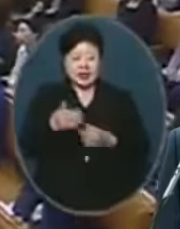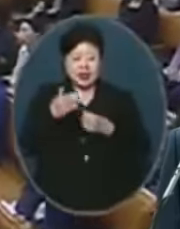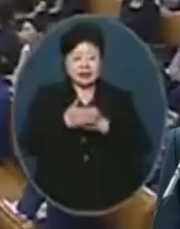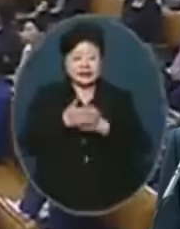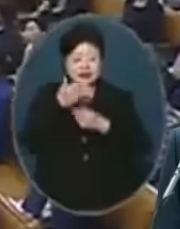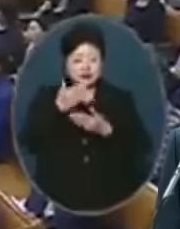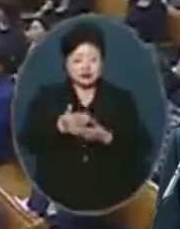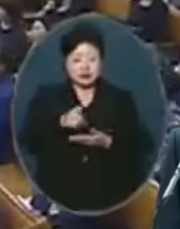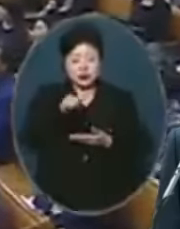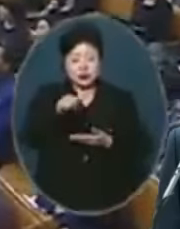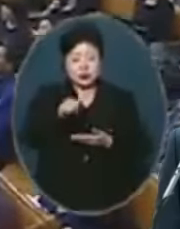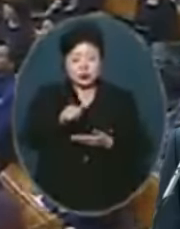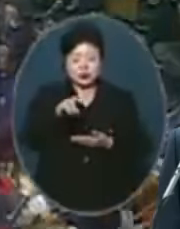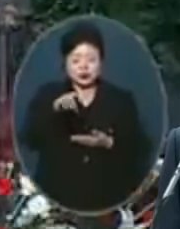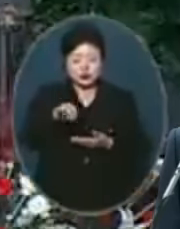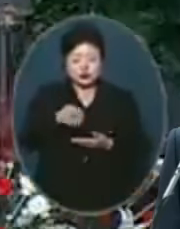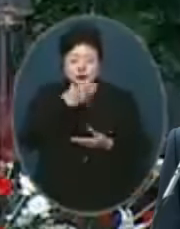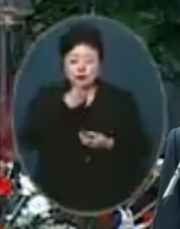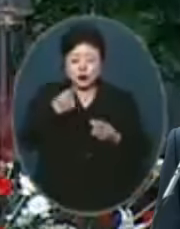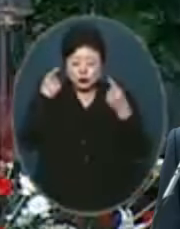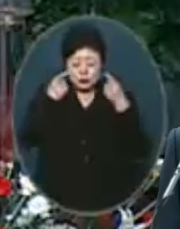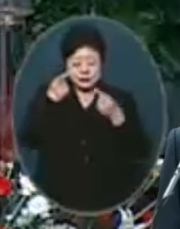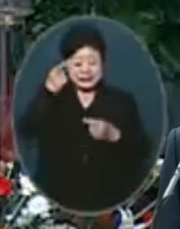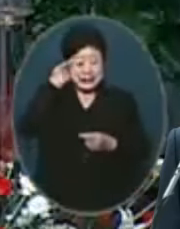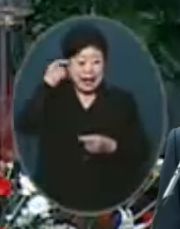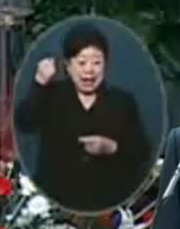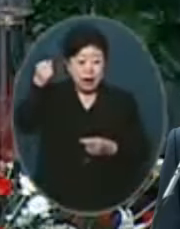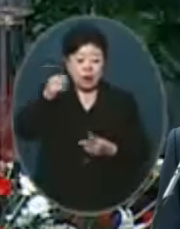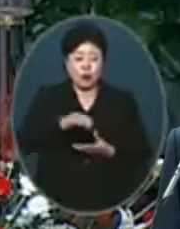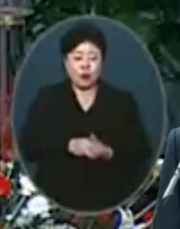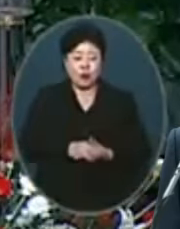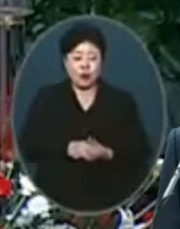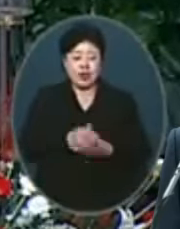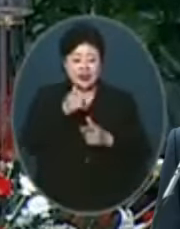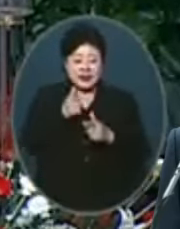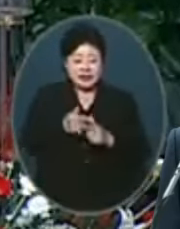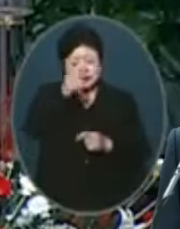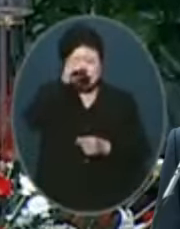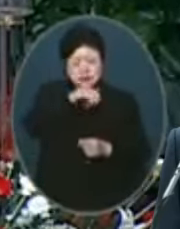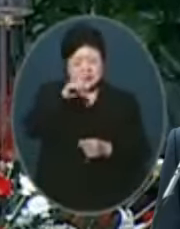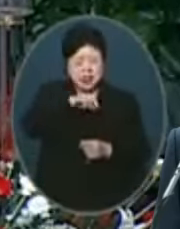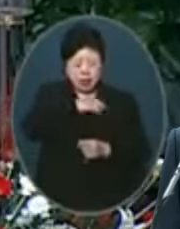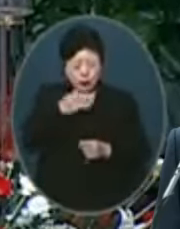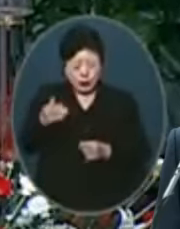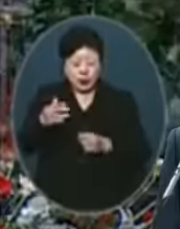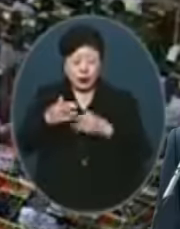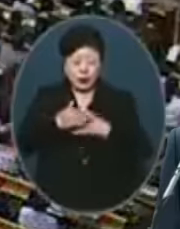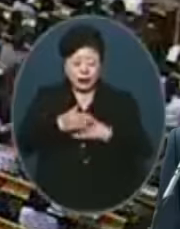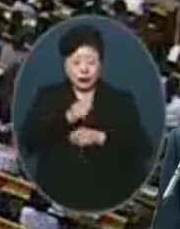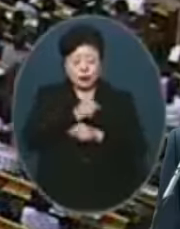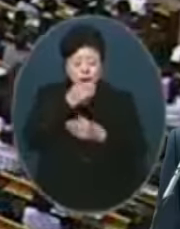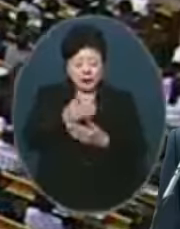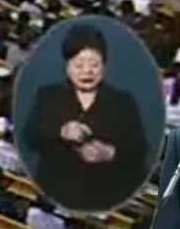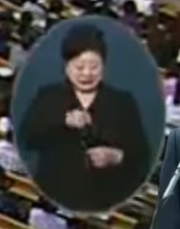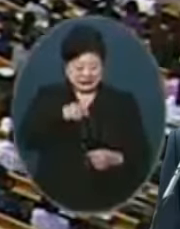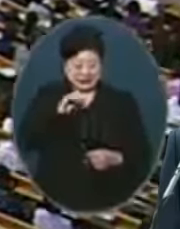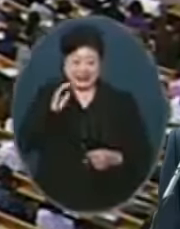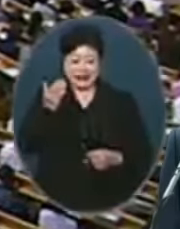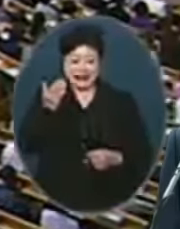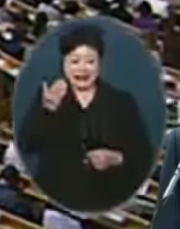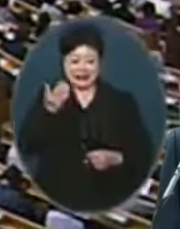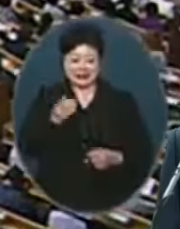은혜를 주신 오중복음을 늘 생각해야 돼요. 예수님의 십자가 보혈로 나는 용서받은 의인이